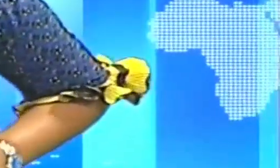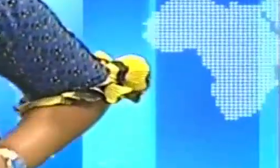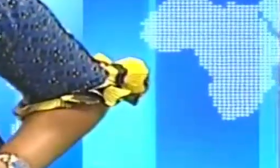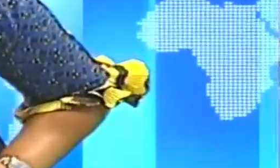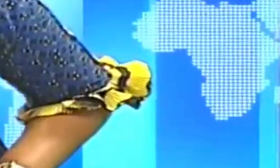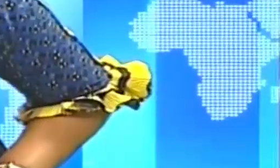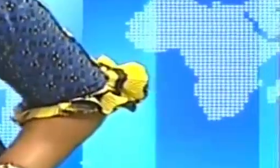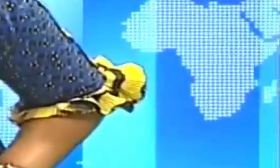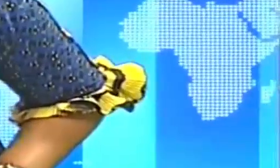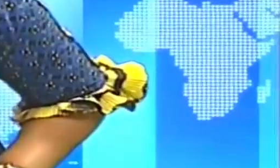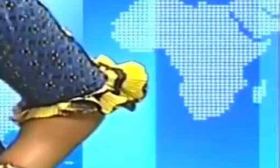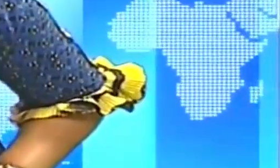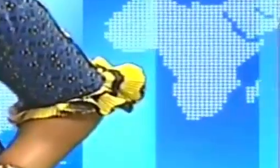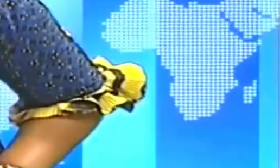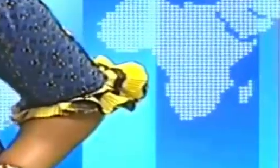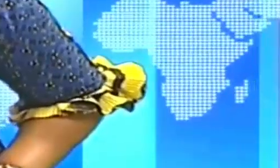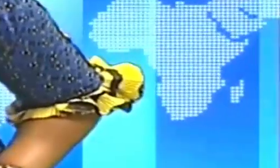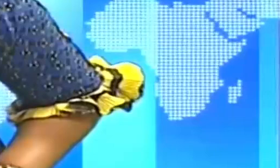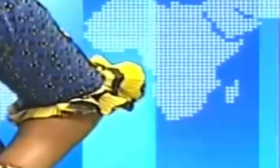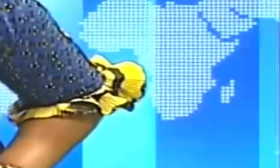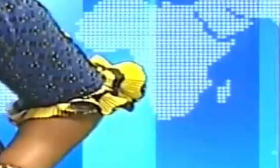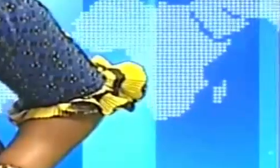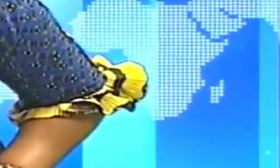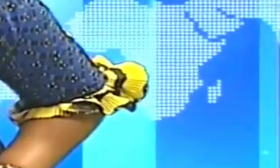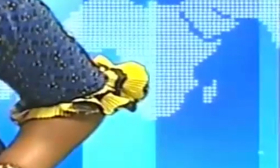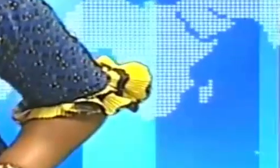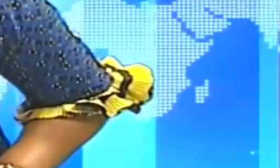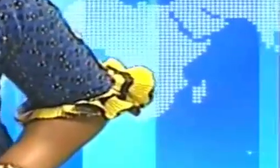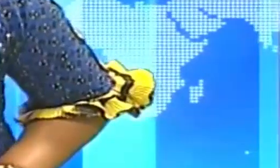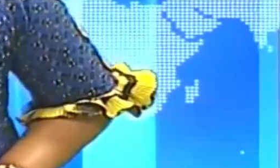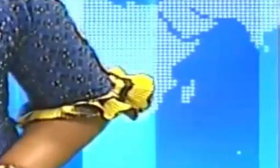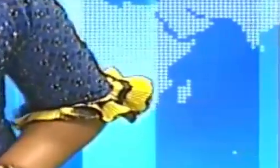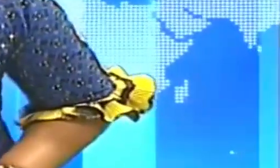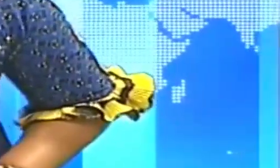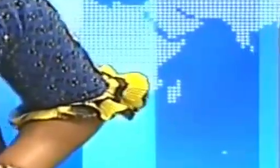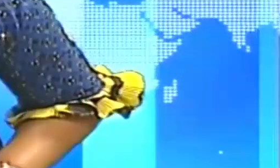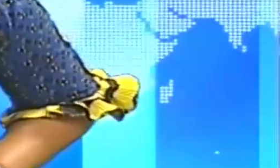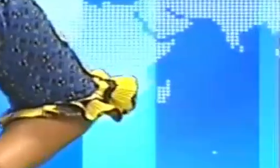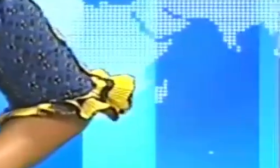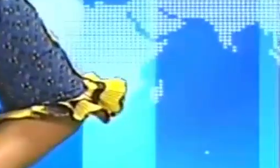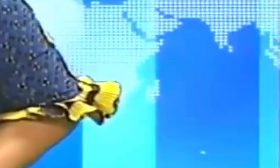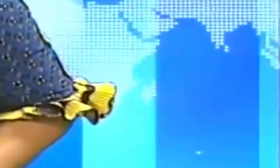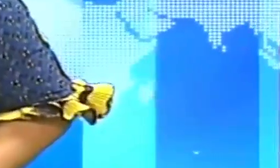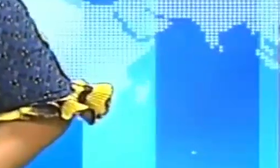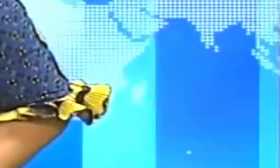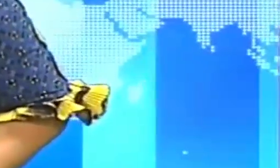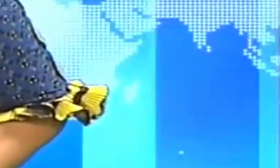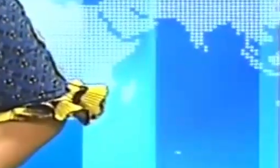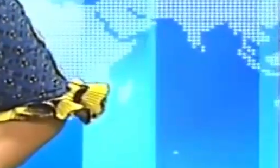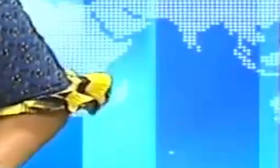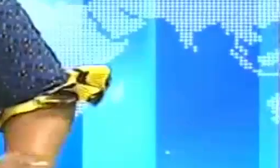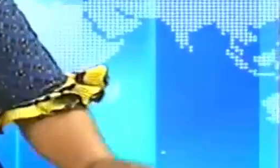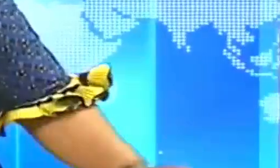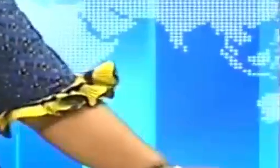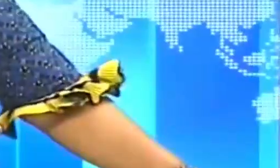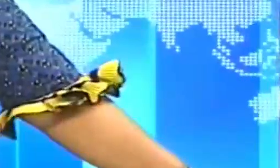Fin de ce journal, mesdames et messieurs, si vous nous avez pris en cours, voici les rappels des titres. À quelques heures de l'ouverture à Istanbul